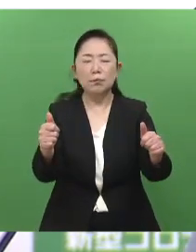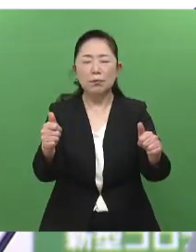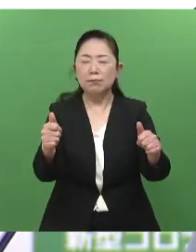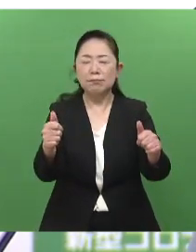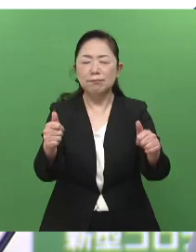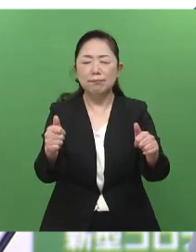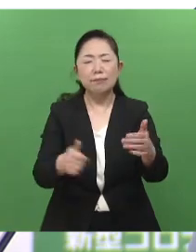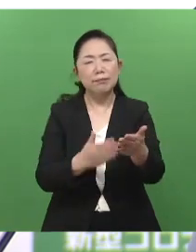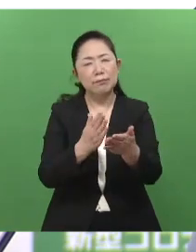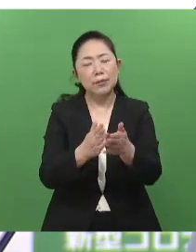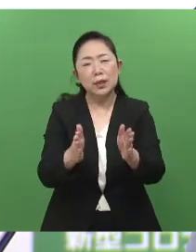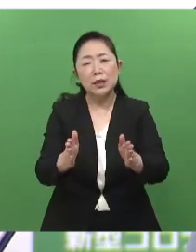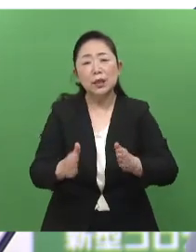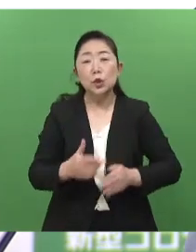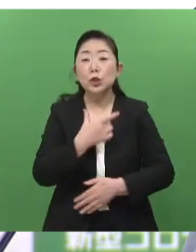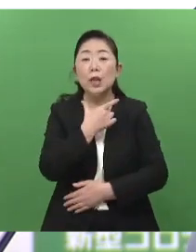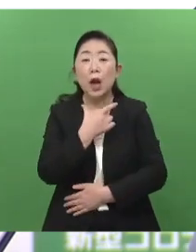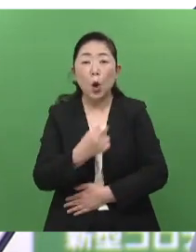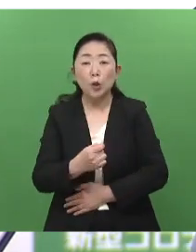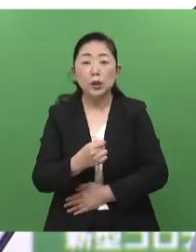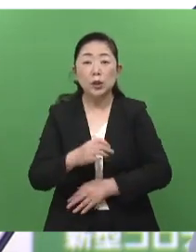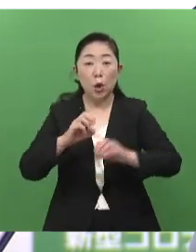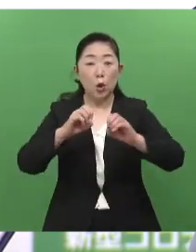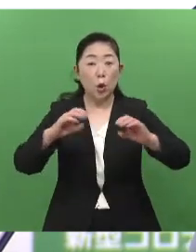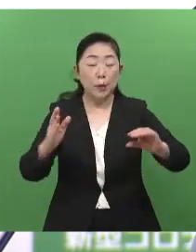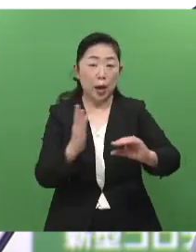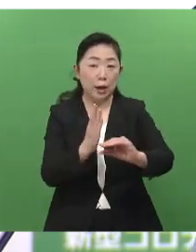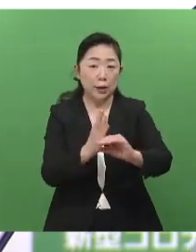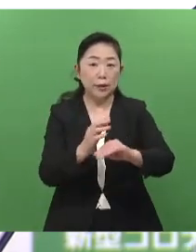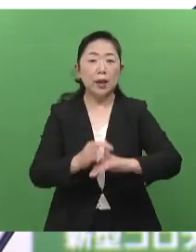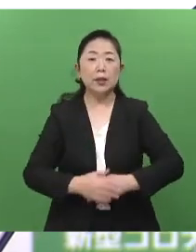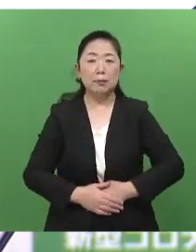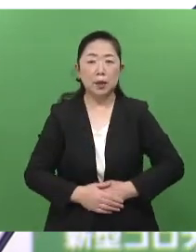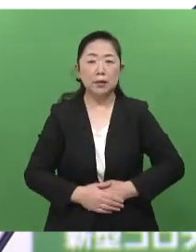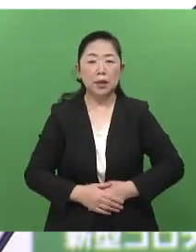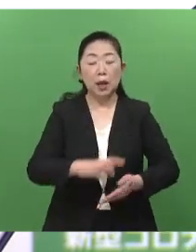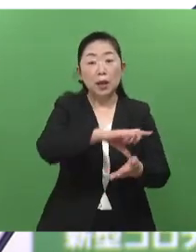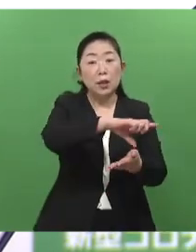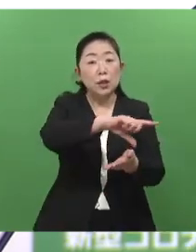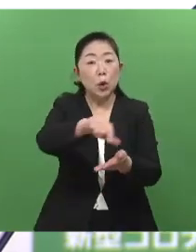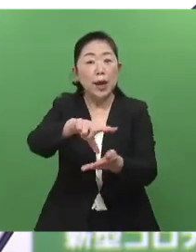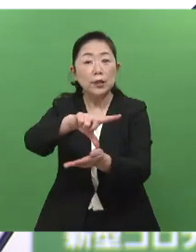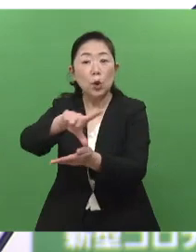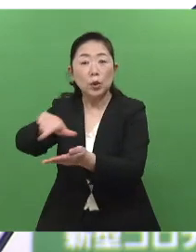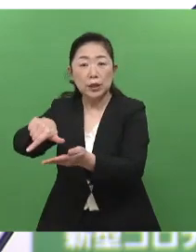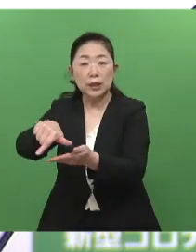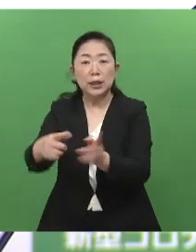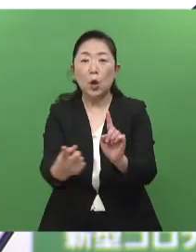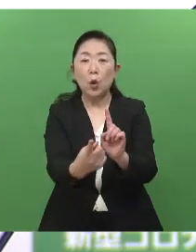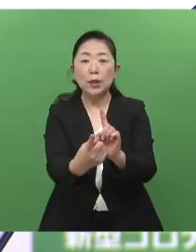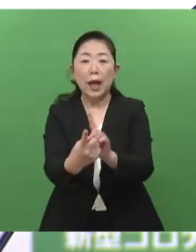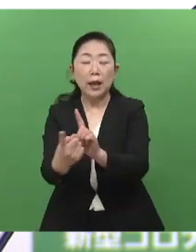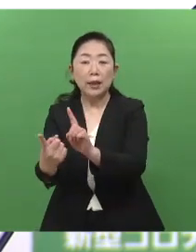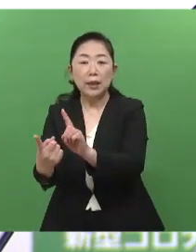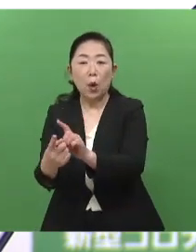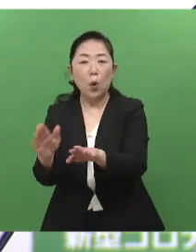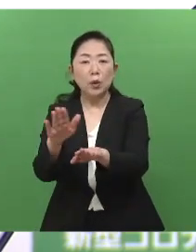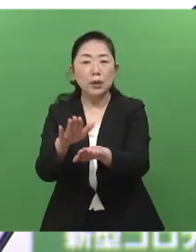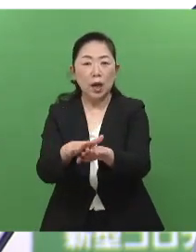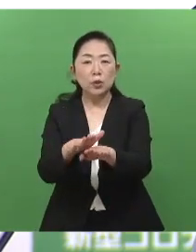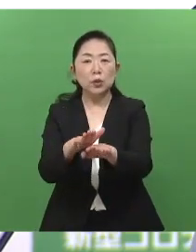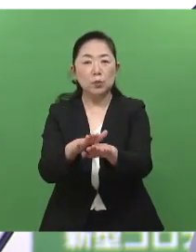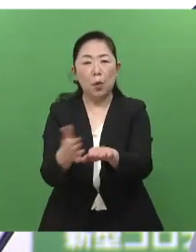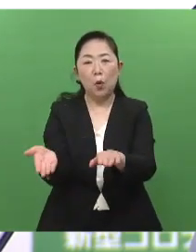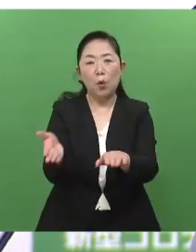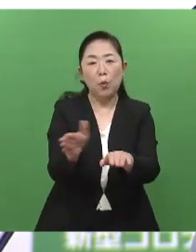粛をお願いをいたしております。これらによってそれぞれの地域における対応策ということも必要になってくる